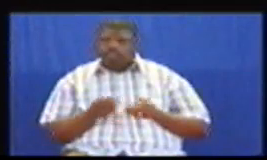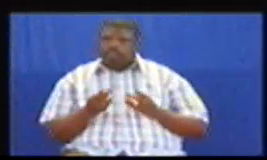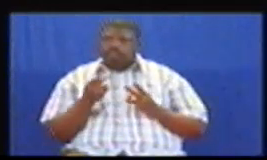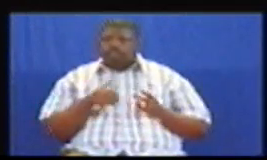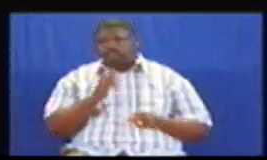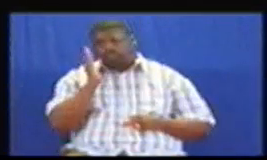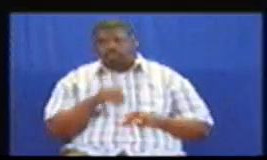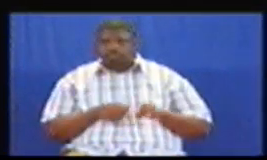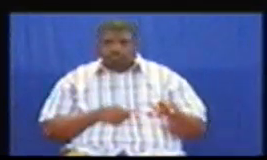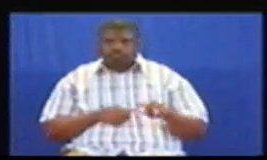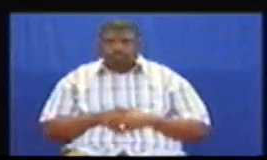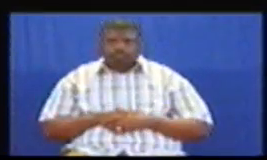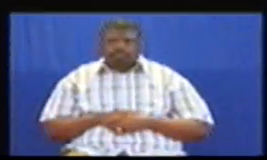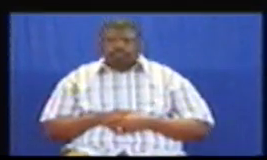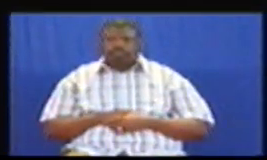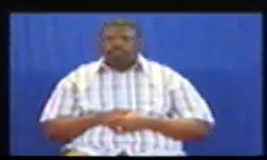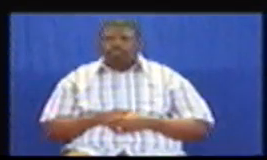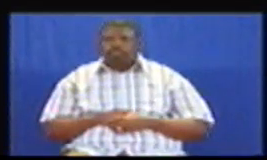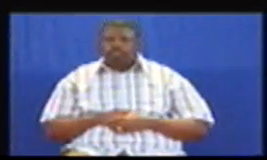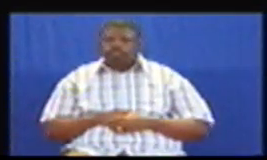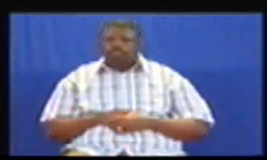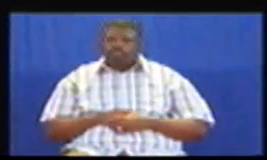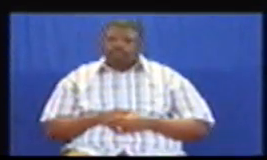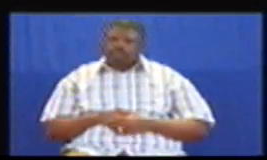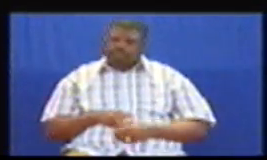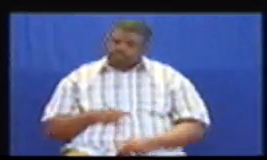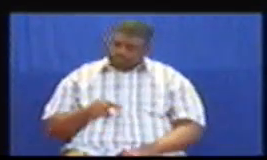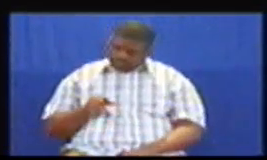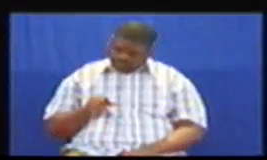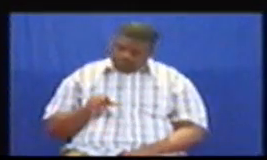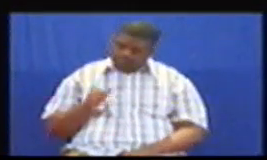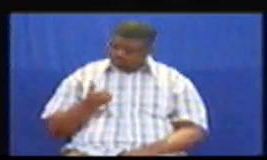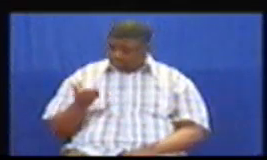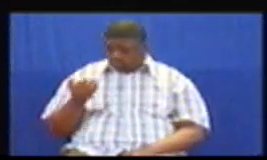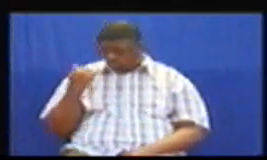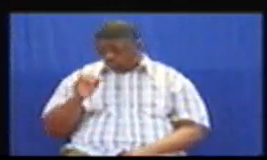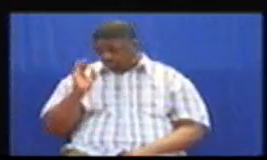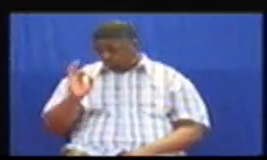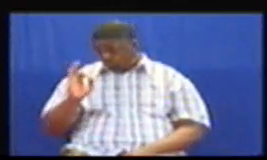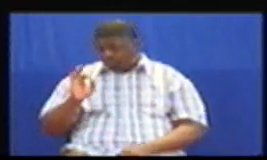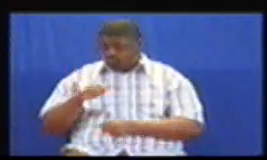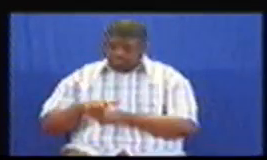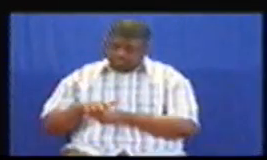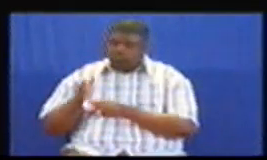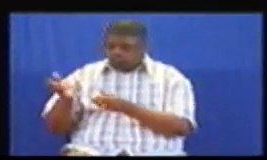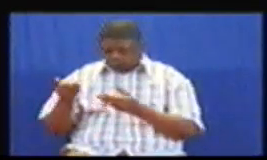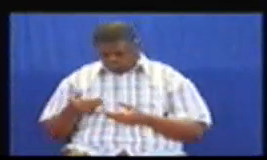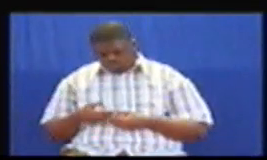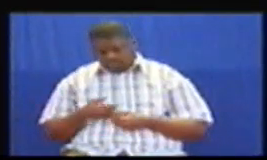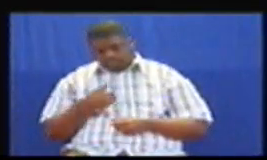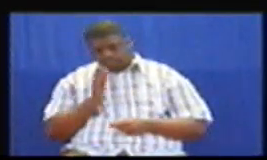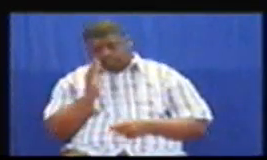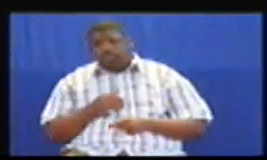serikali. Hivyo Mheshimiwa Serukamba naye ametoa ushauri mwingi mzuri ambao kwa upande wa